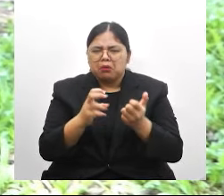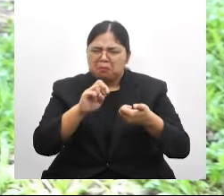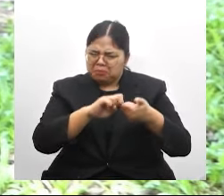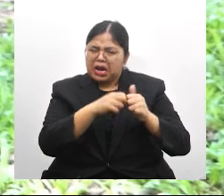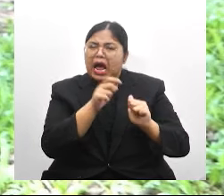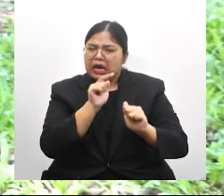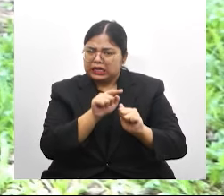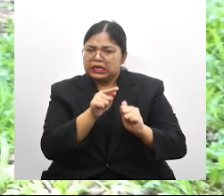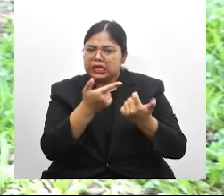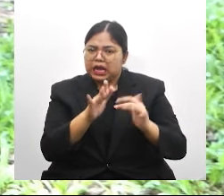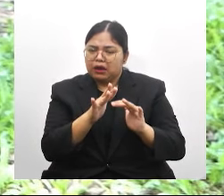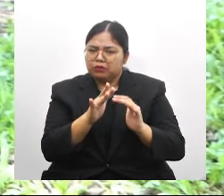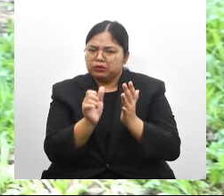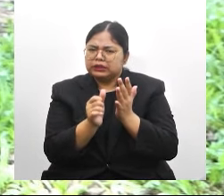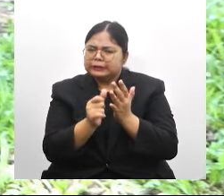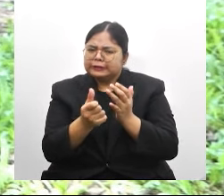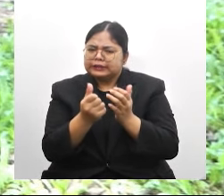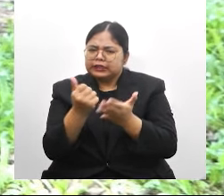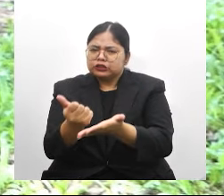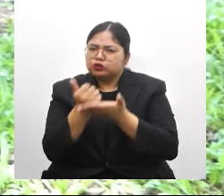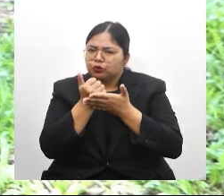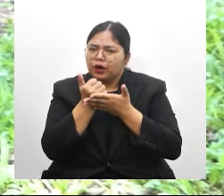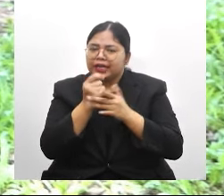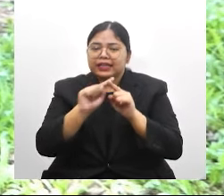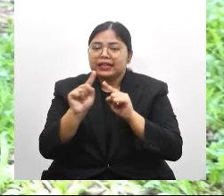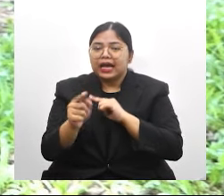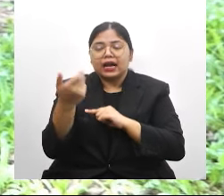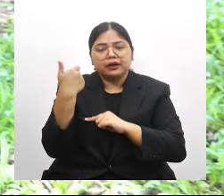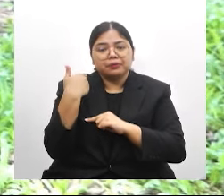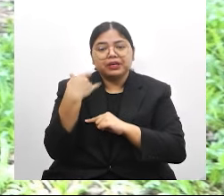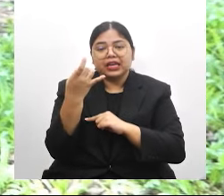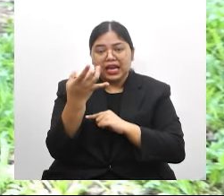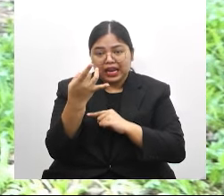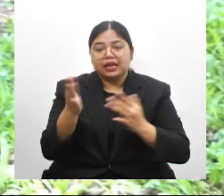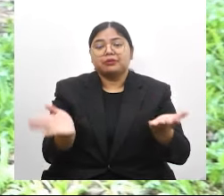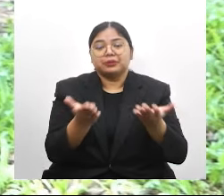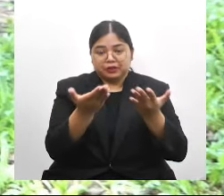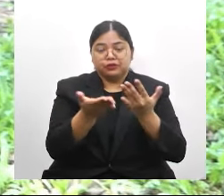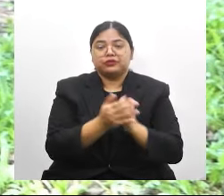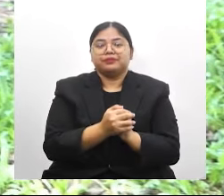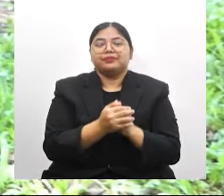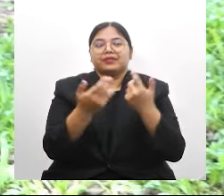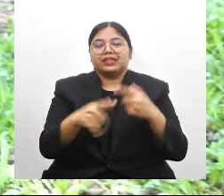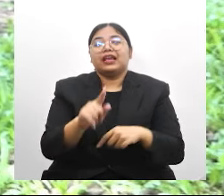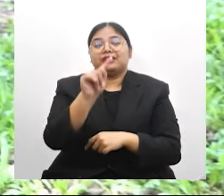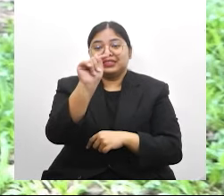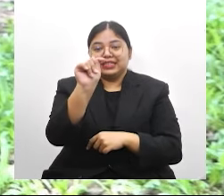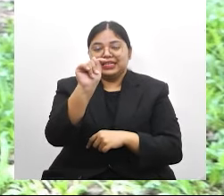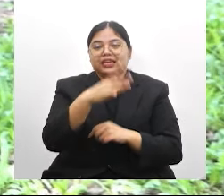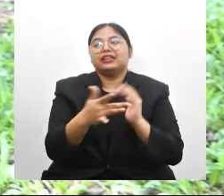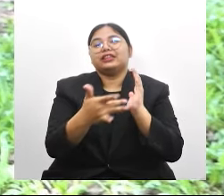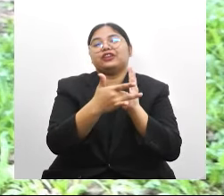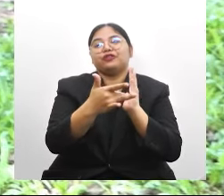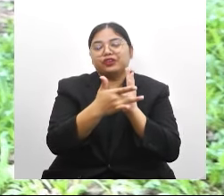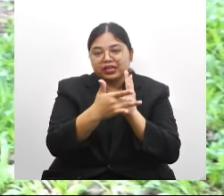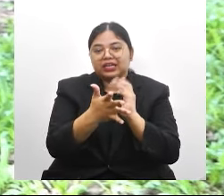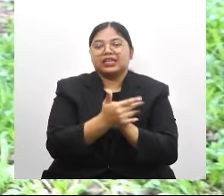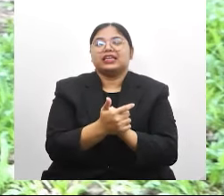ควรจะวิเคราะห์หควรจะใช้นวัตกรรมอะไรที่จะเข้ามาที่จะเข้ามาเสริมนะคะจากนั้นเนี่ยก็จะไปที่ T TคือTechnologyแล้วก็